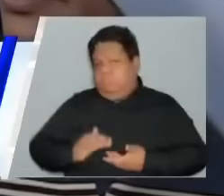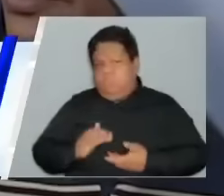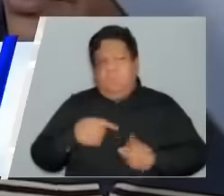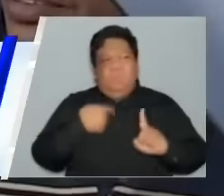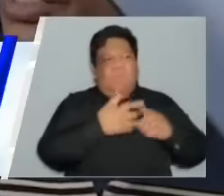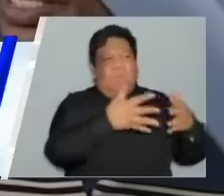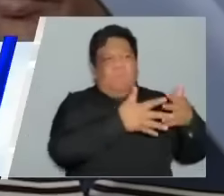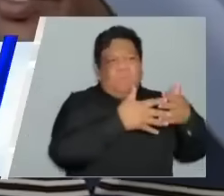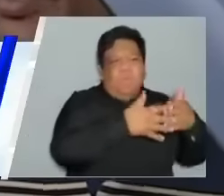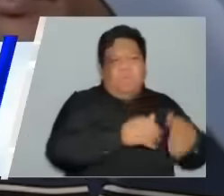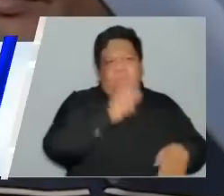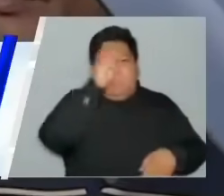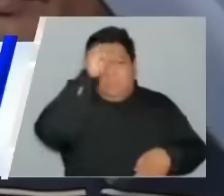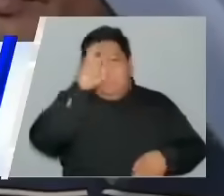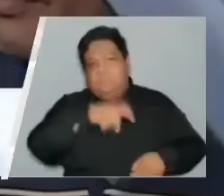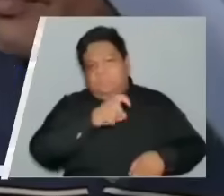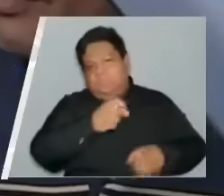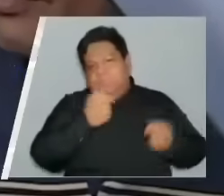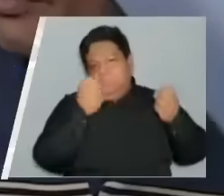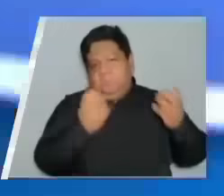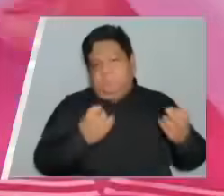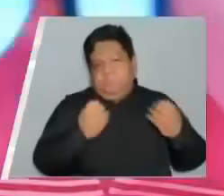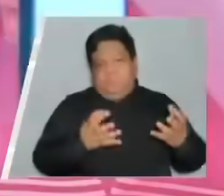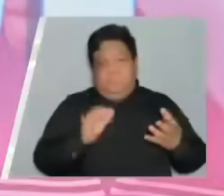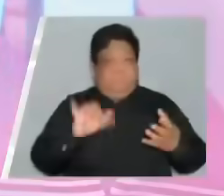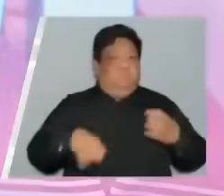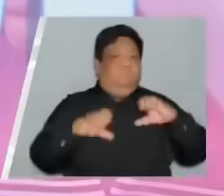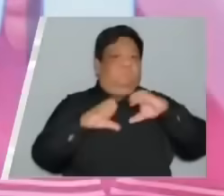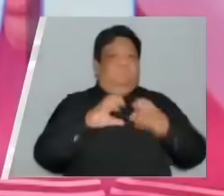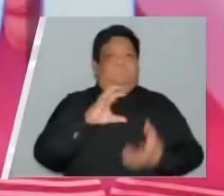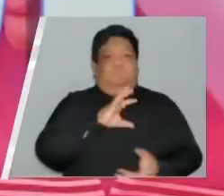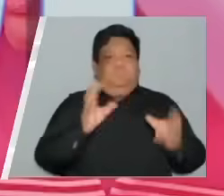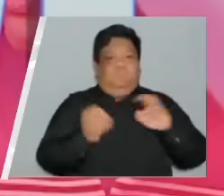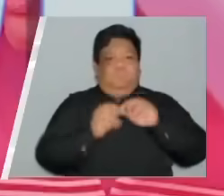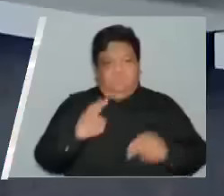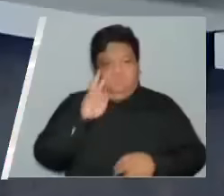sa GMA Integrated News, Bernadette Reyes ang inyong saksi.